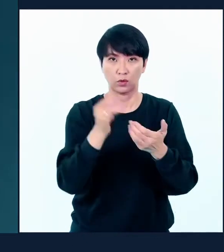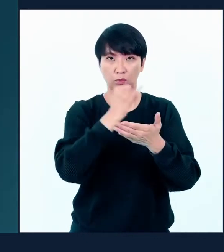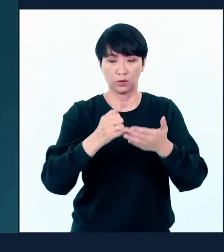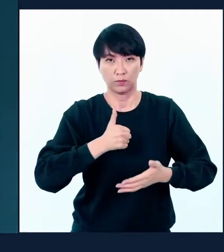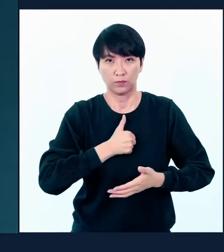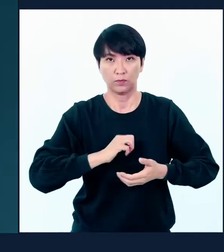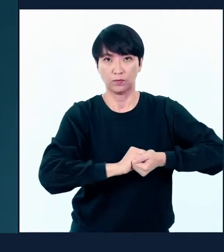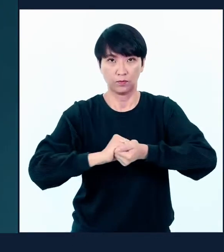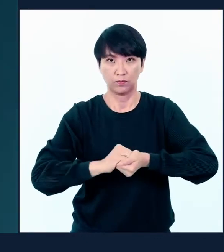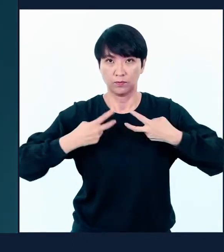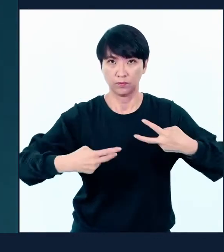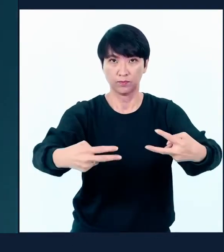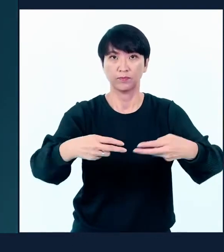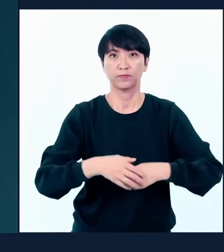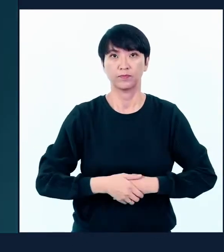与发展。